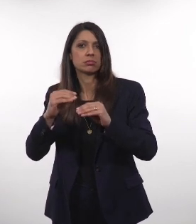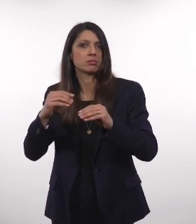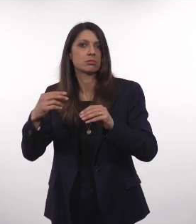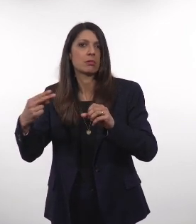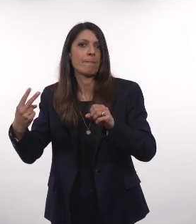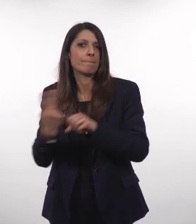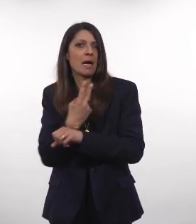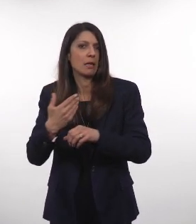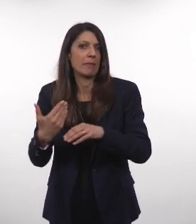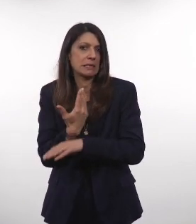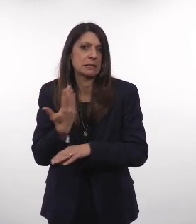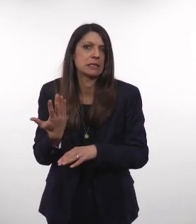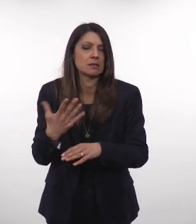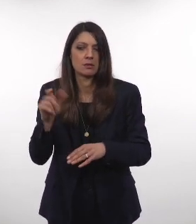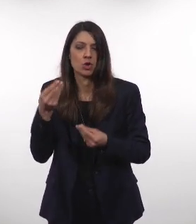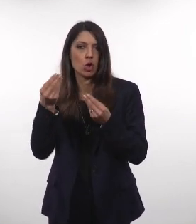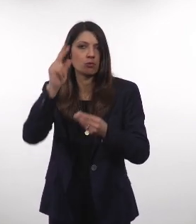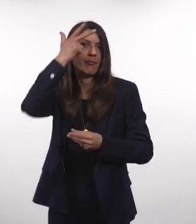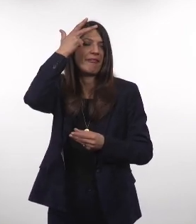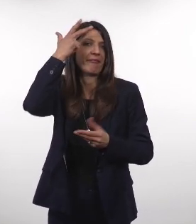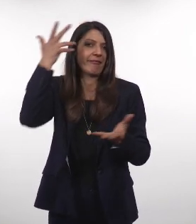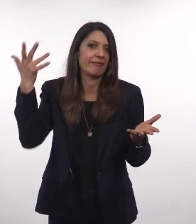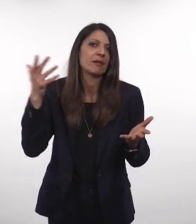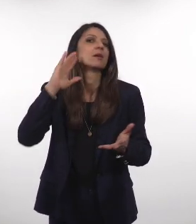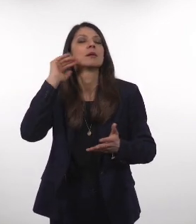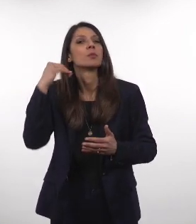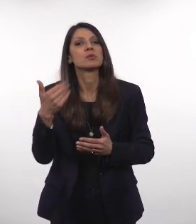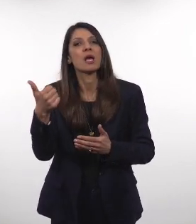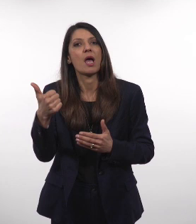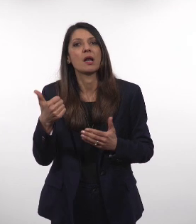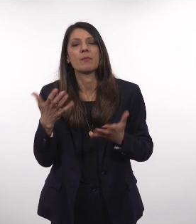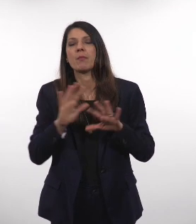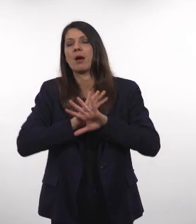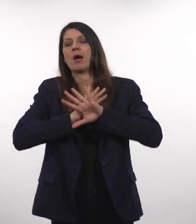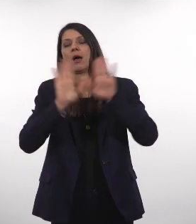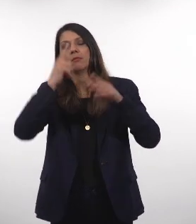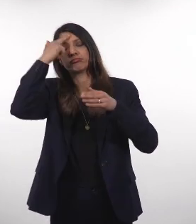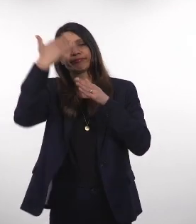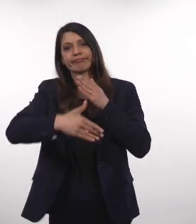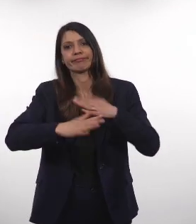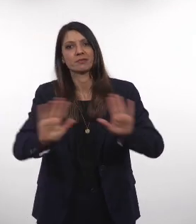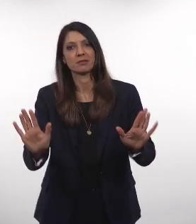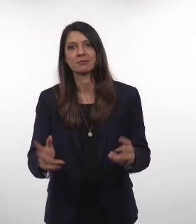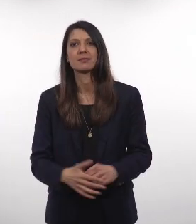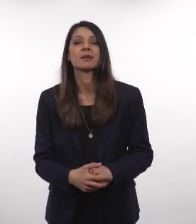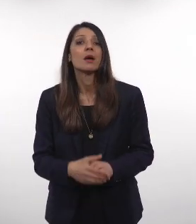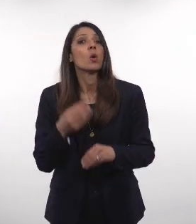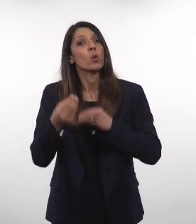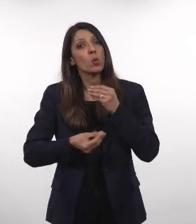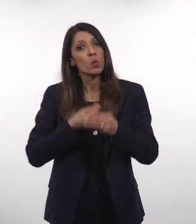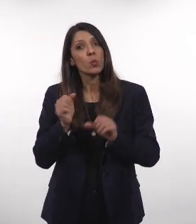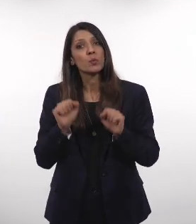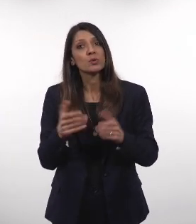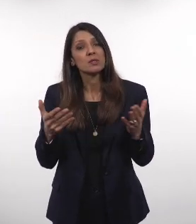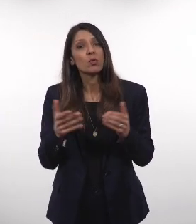qui ont été difficiles ou qui ont pu être traumatisantes pour la personne, et du coup, elle ne veut plus se confronter à ces situations de soins. Il peut y avoir aussi également des